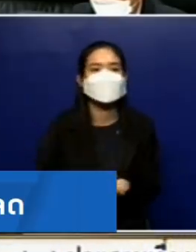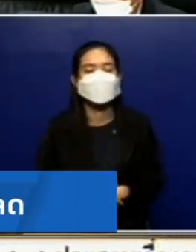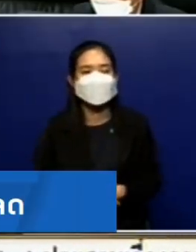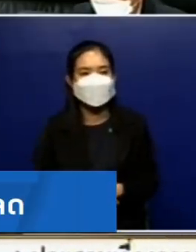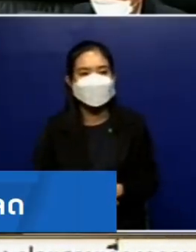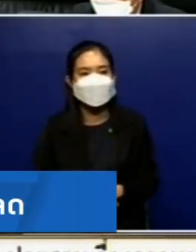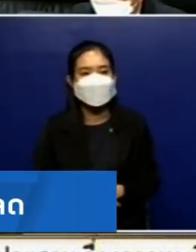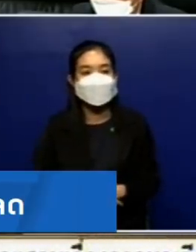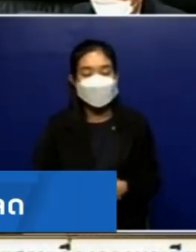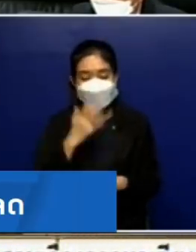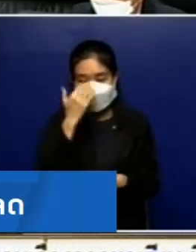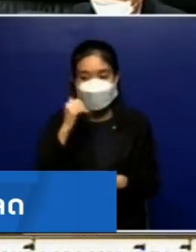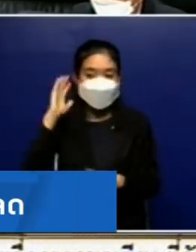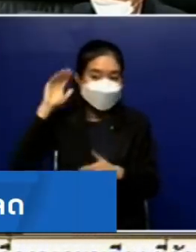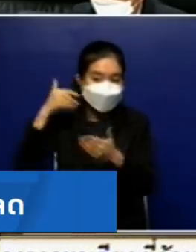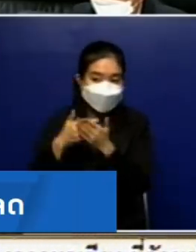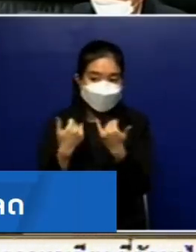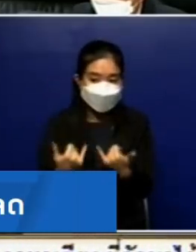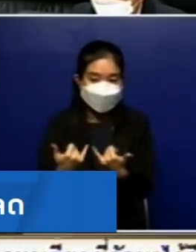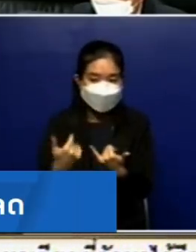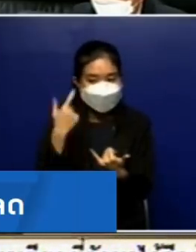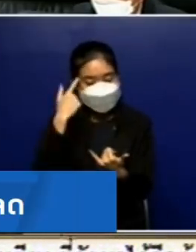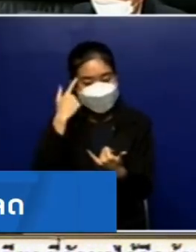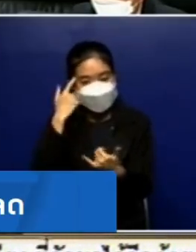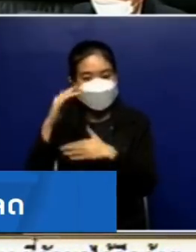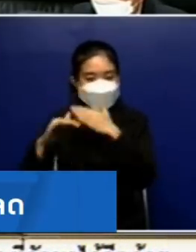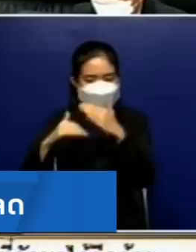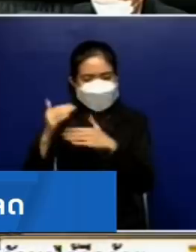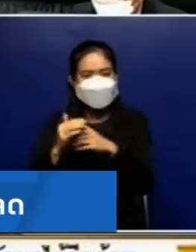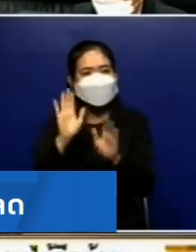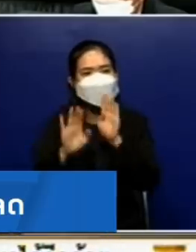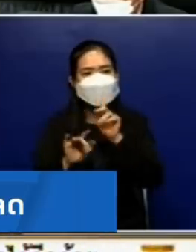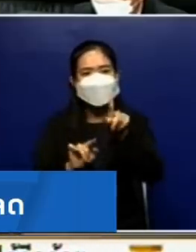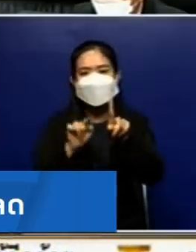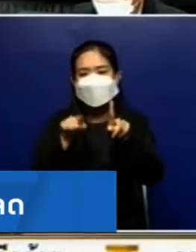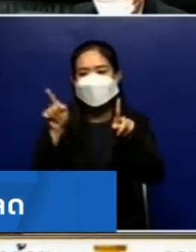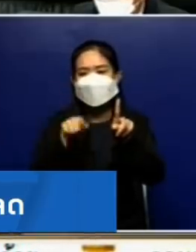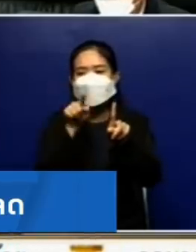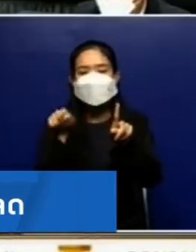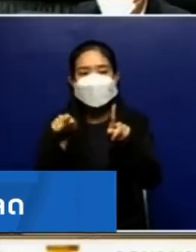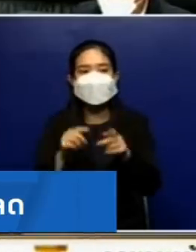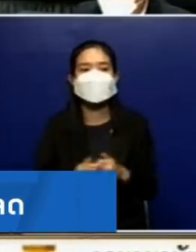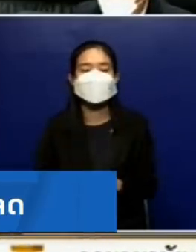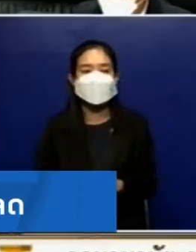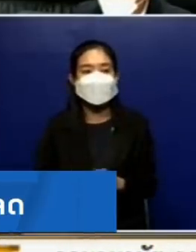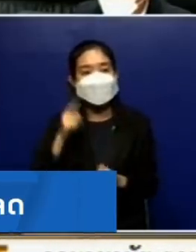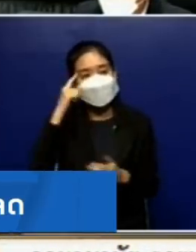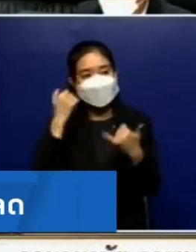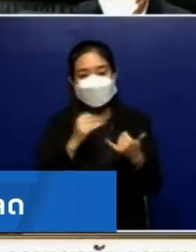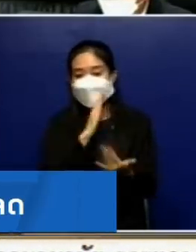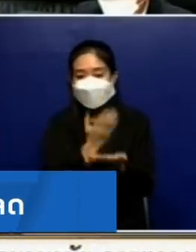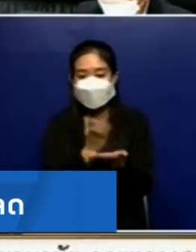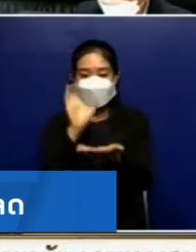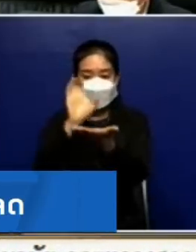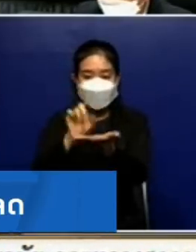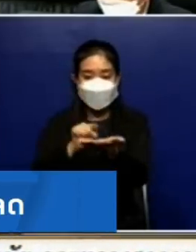7ปีที่ผ่านมามีอัตราการเจริญเติบโตแค่ 1% เท่านั้นเองการใช้เงินแล้วเศรษฐกิจไม่โตแสด